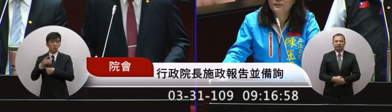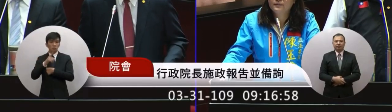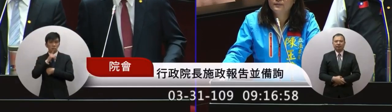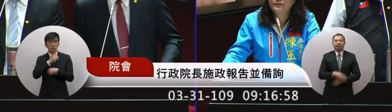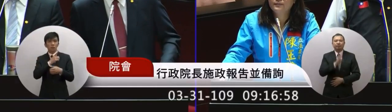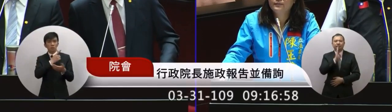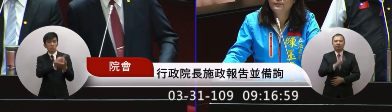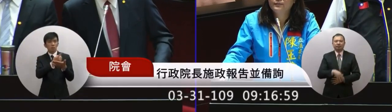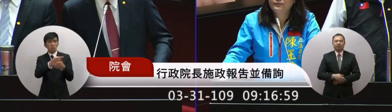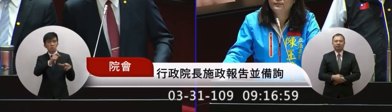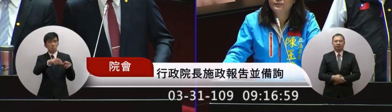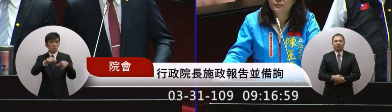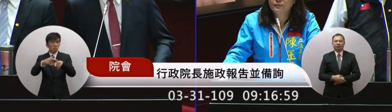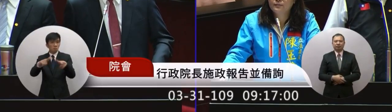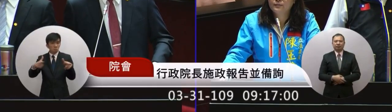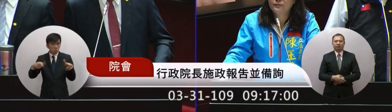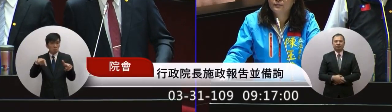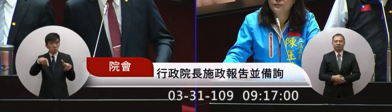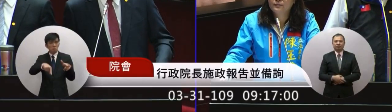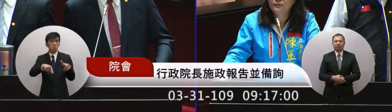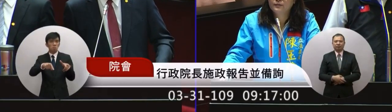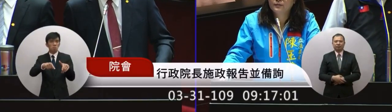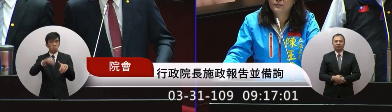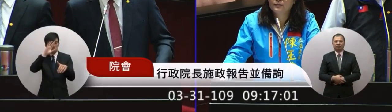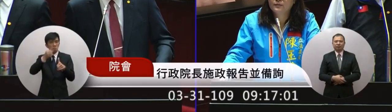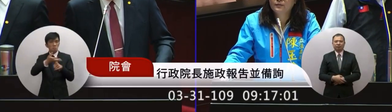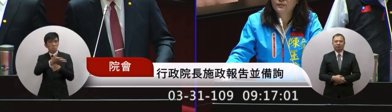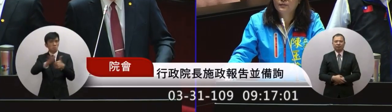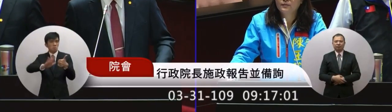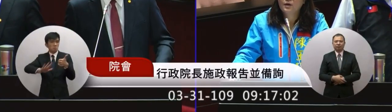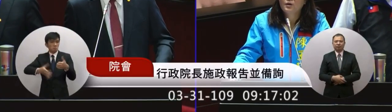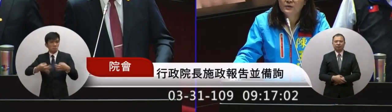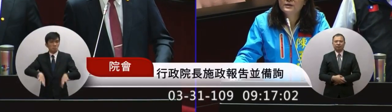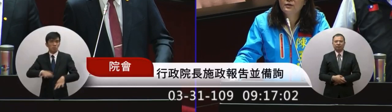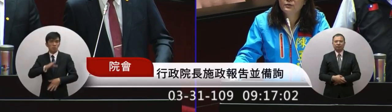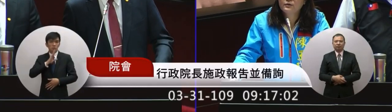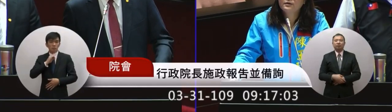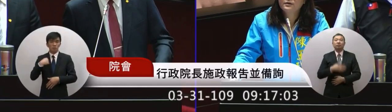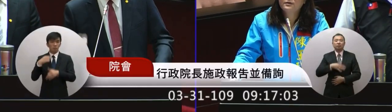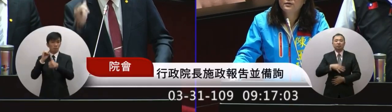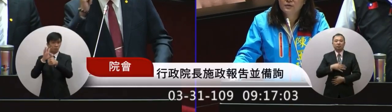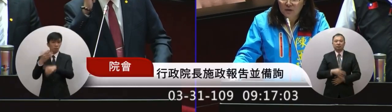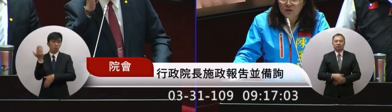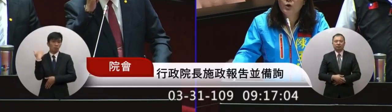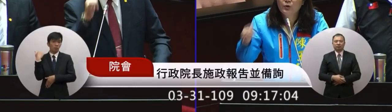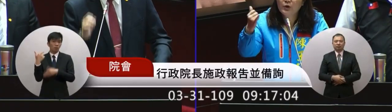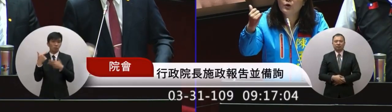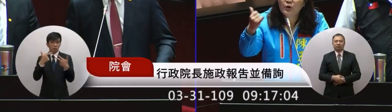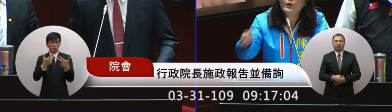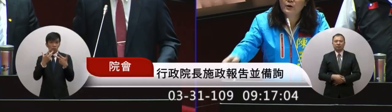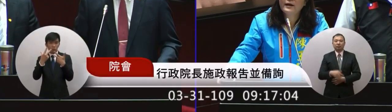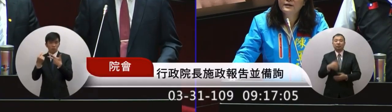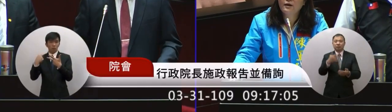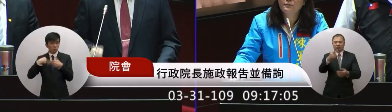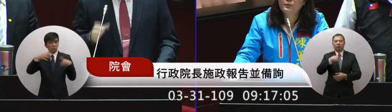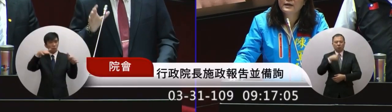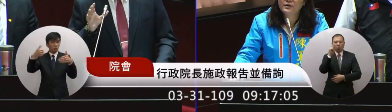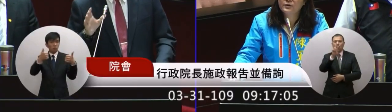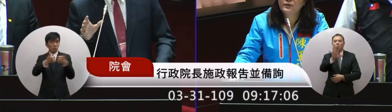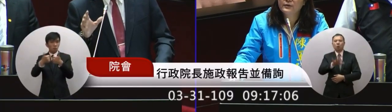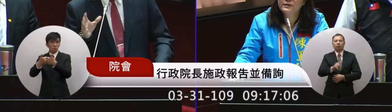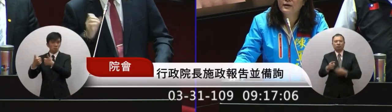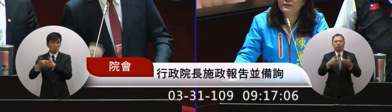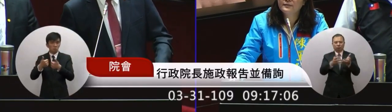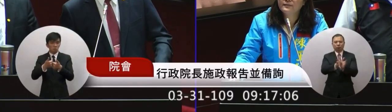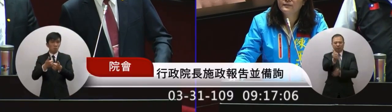部分遭受到冲击。我跟委员报告，礼拜六、礼拜天， 我 连续召开六场 会，六，我有看到，部长